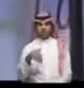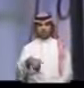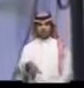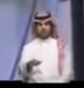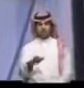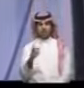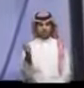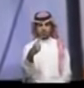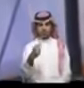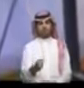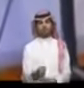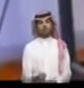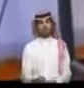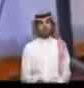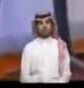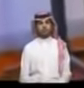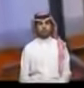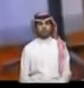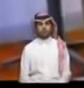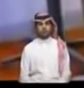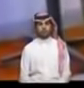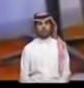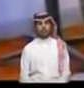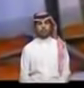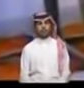من فبراير المقبل.